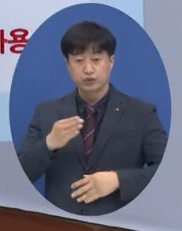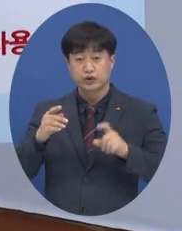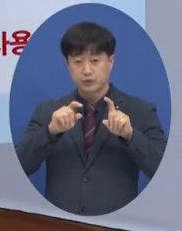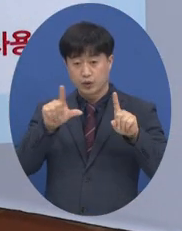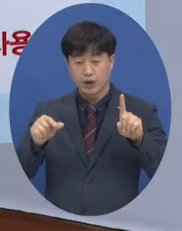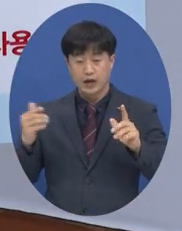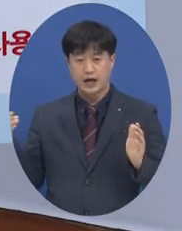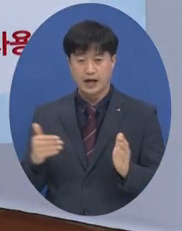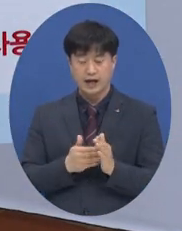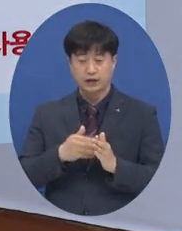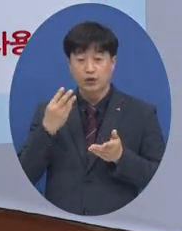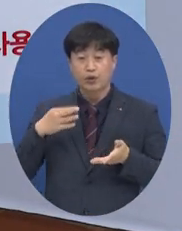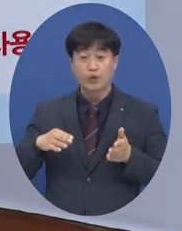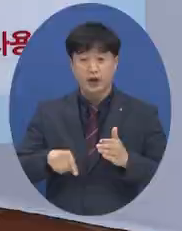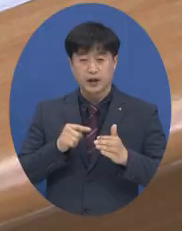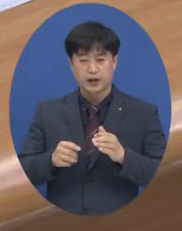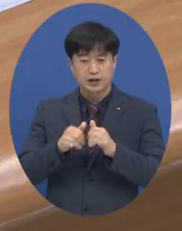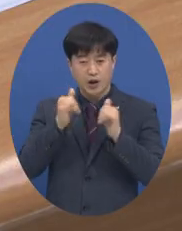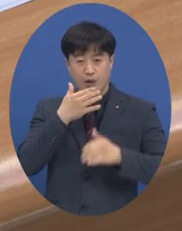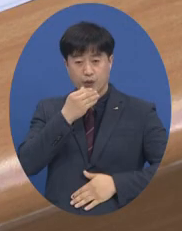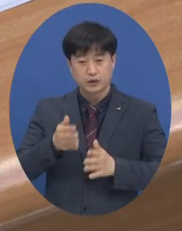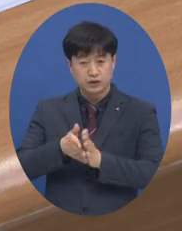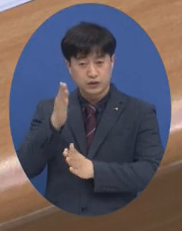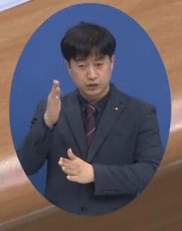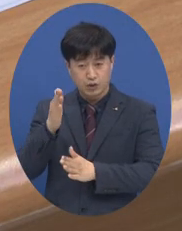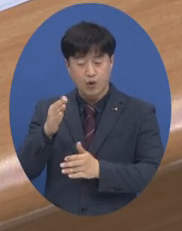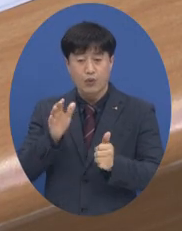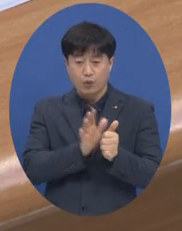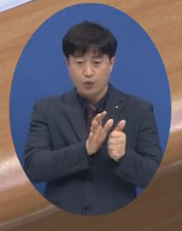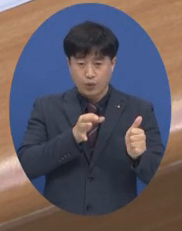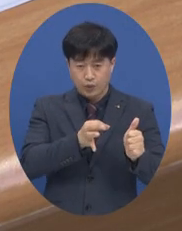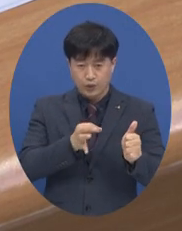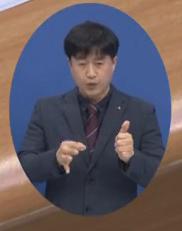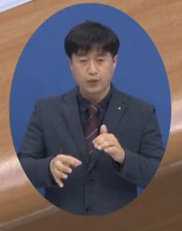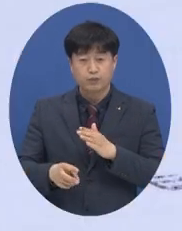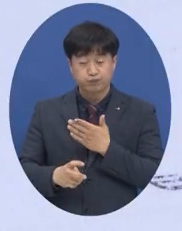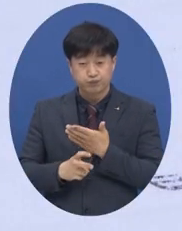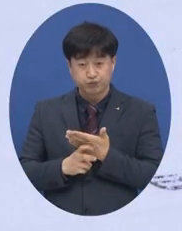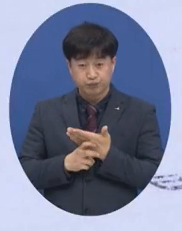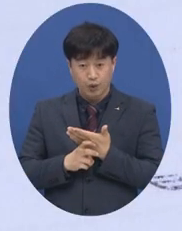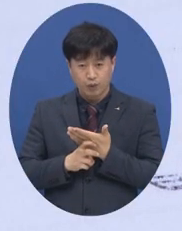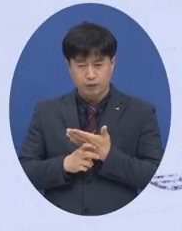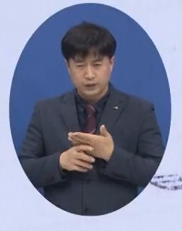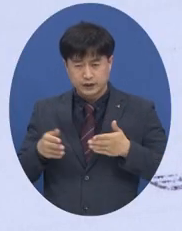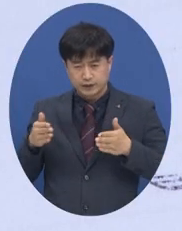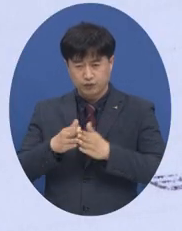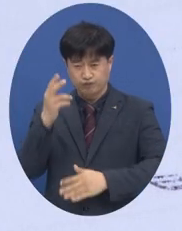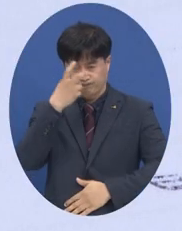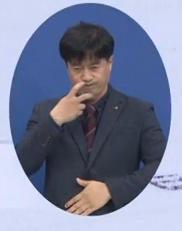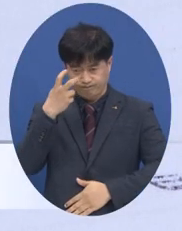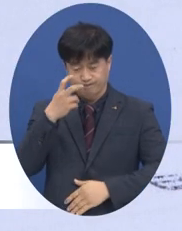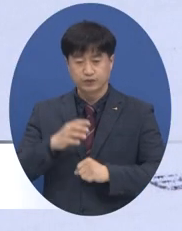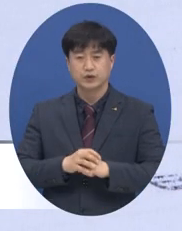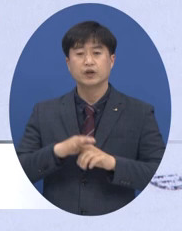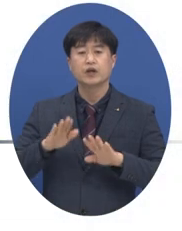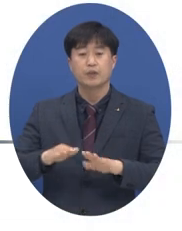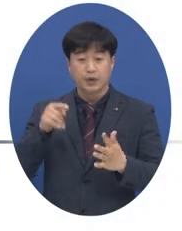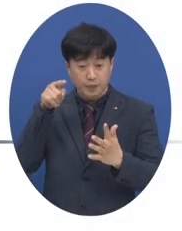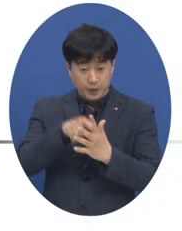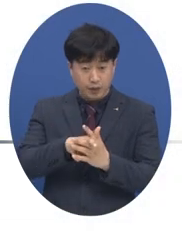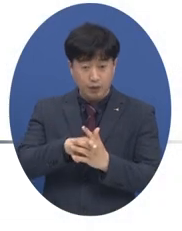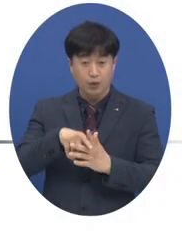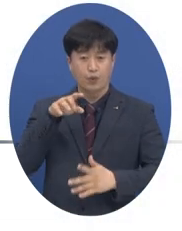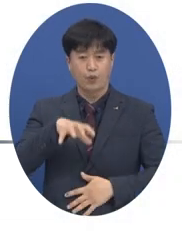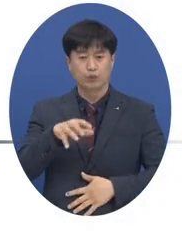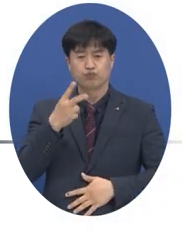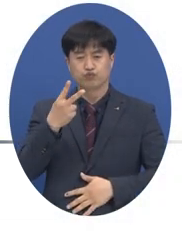도내 사회복지 시설을 중심으로 복지시설 보조금 비리 와 불법 운영 을 집중 수사 했습니다 이번에 적발된 곳은